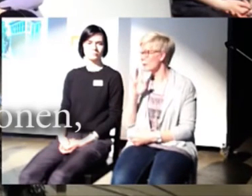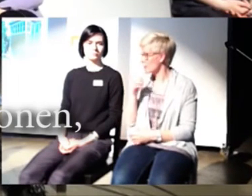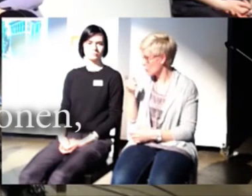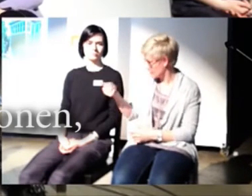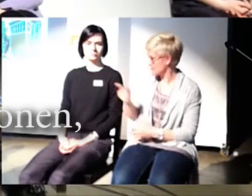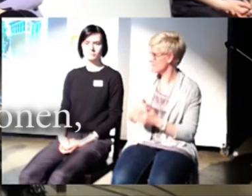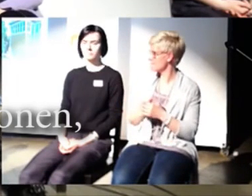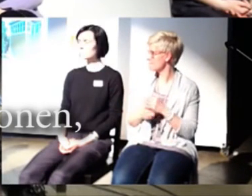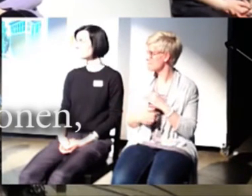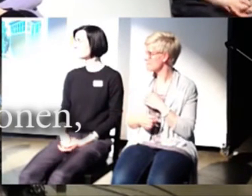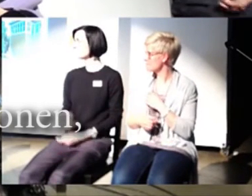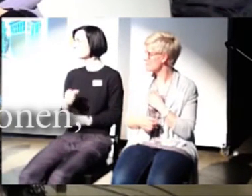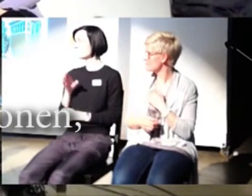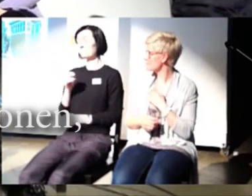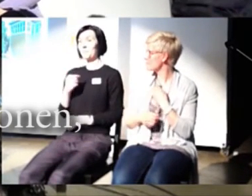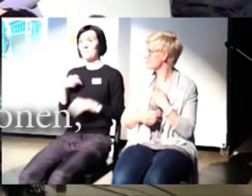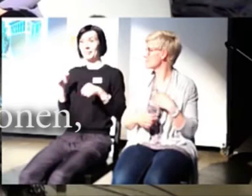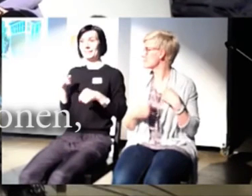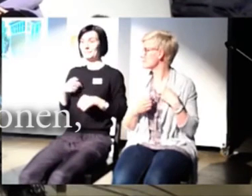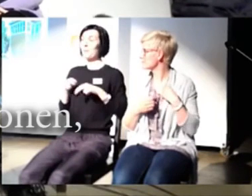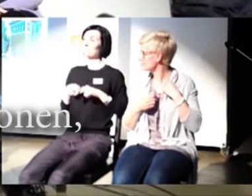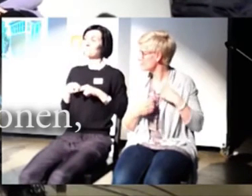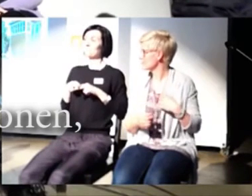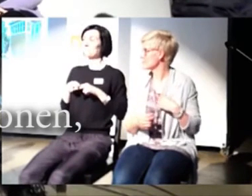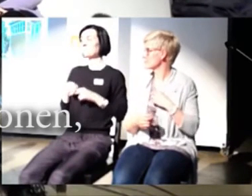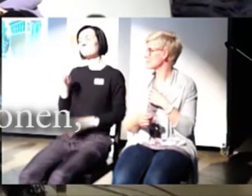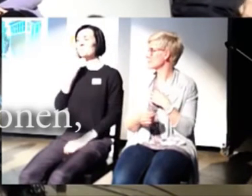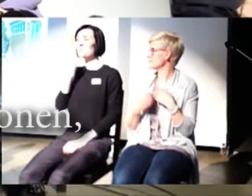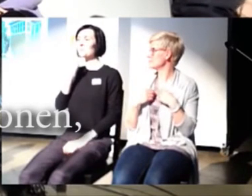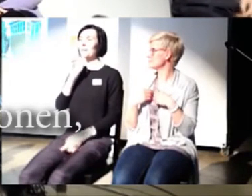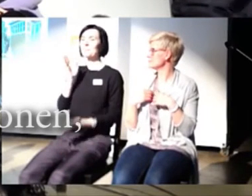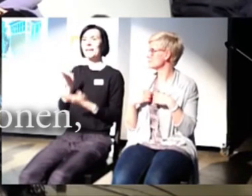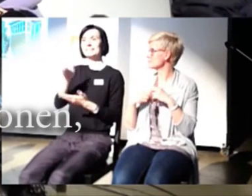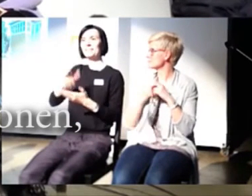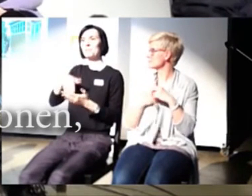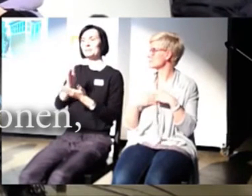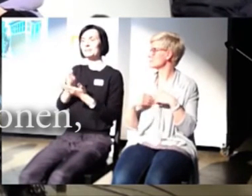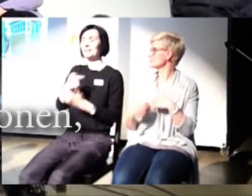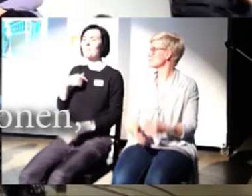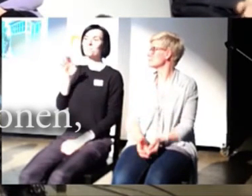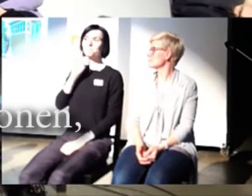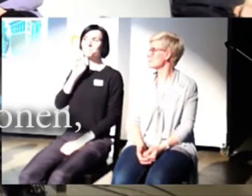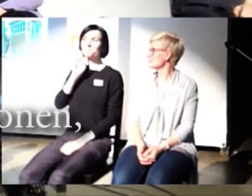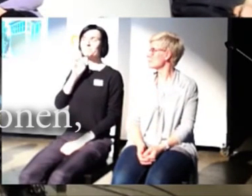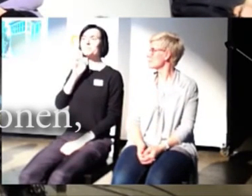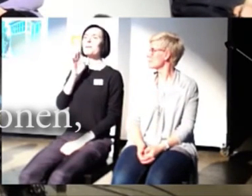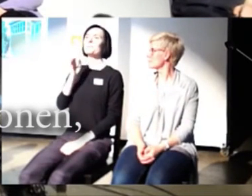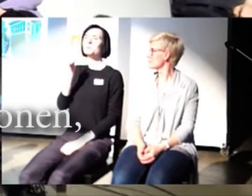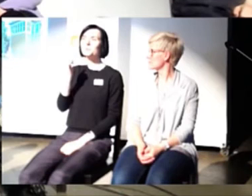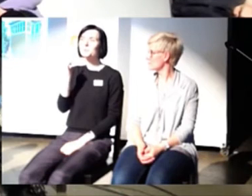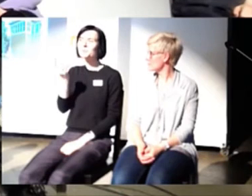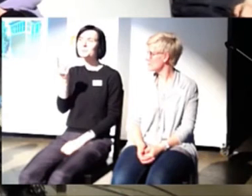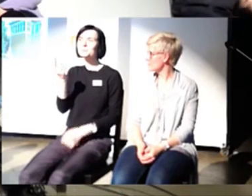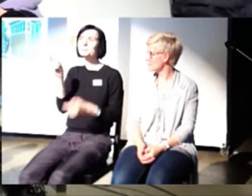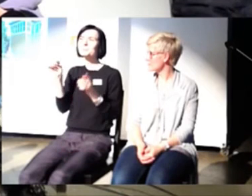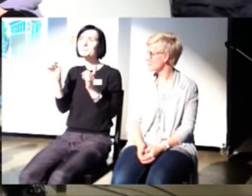Mä ajattelin, että mä istun tässä kuuntelemassa näitä käytännön esteettömyysasioita. Mä haluan pidä ihan pienen